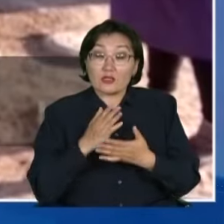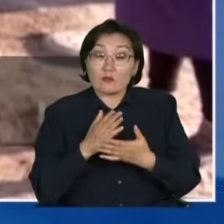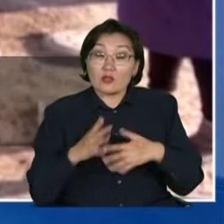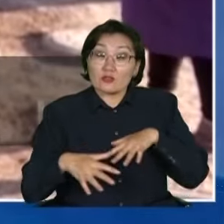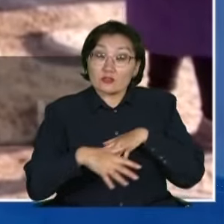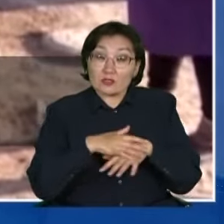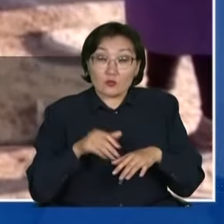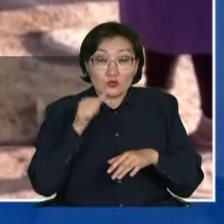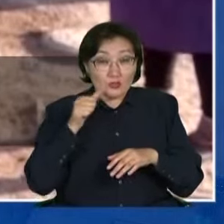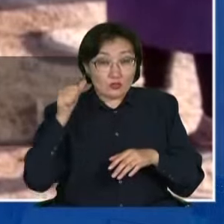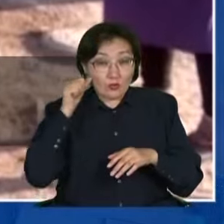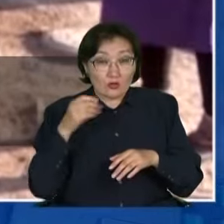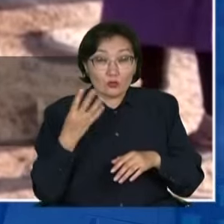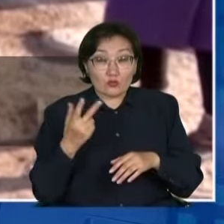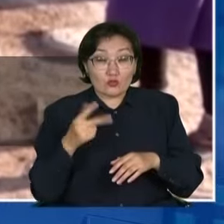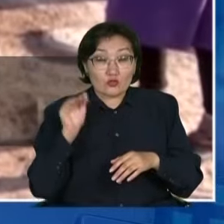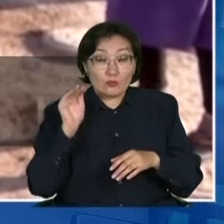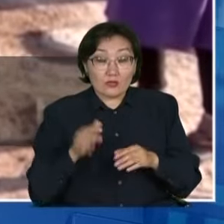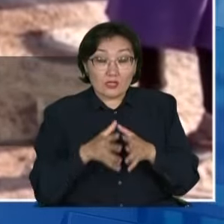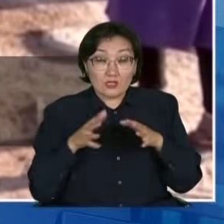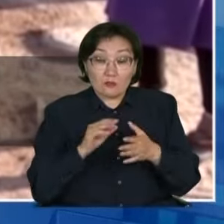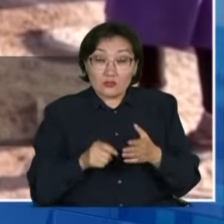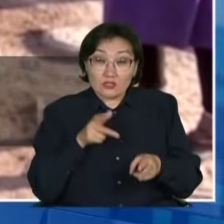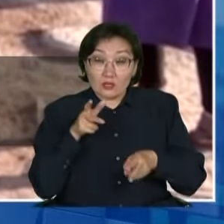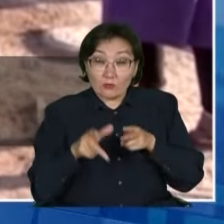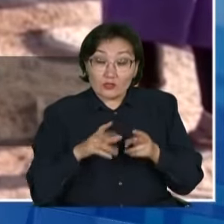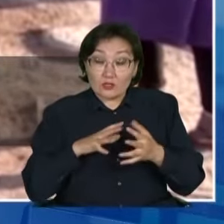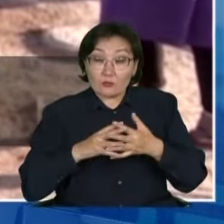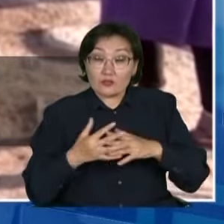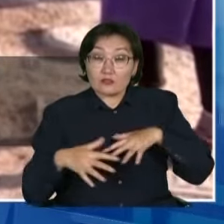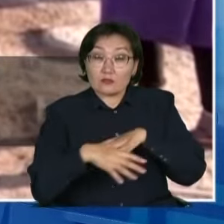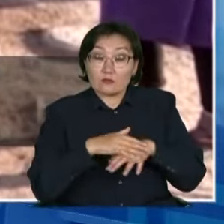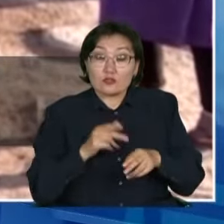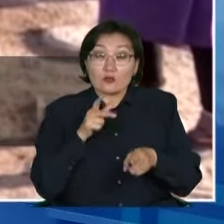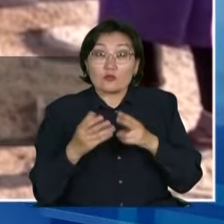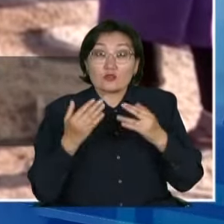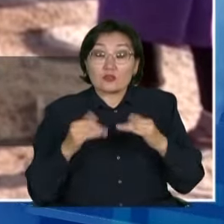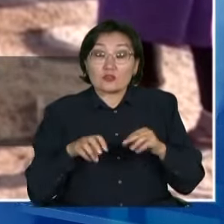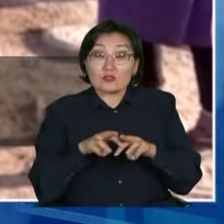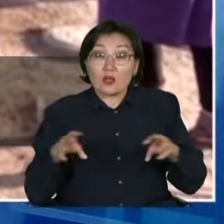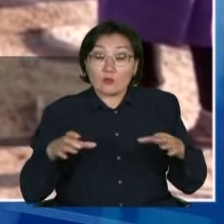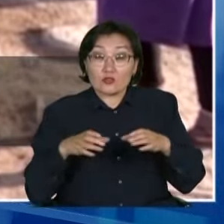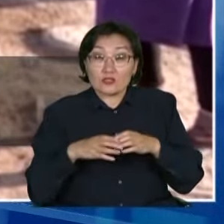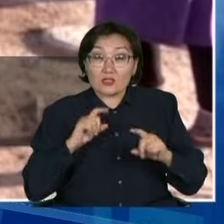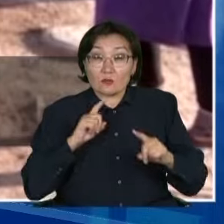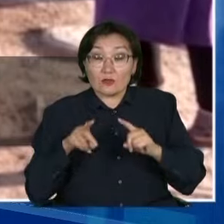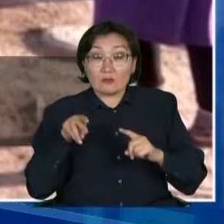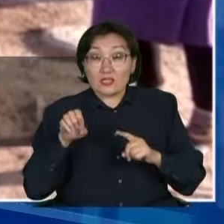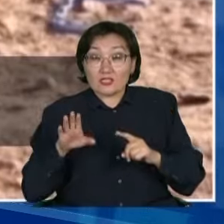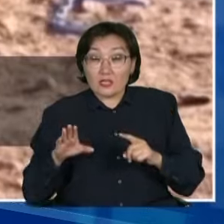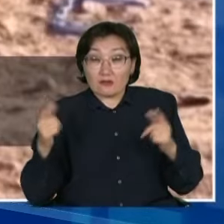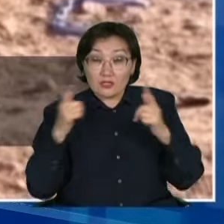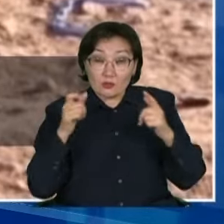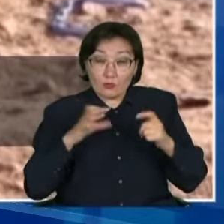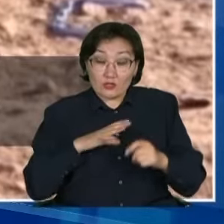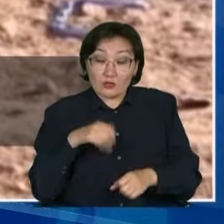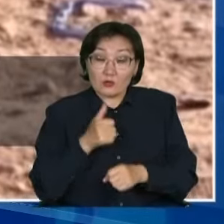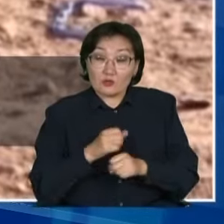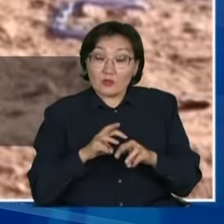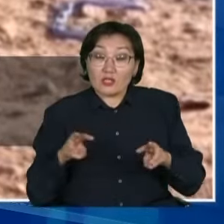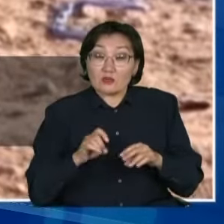халықтан өткен жылы 43 мыңнан астам шағым түсіпті. Ауылдағы ағайынның базынасын бүгінгі үкімет отырысында Олжас Бектенов айтты.